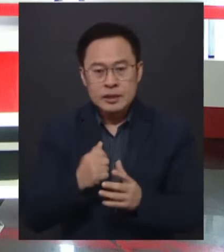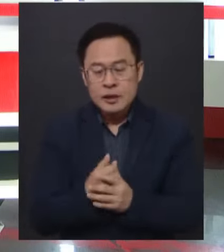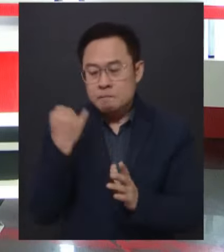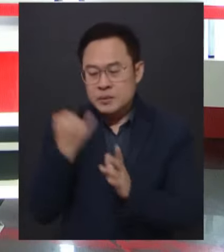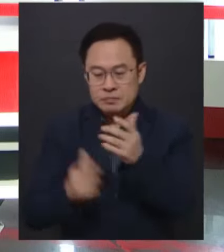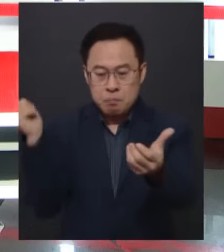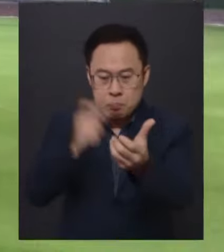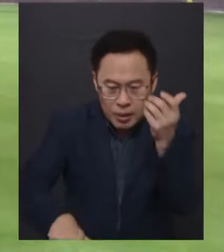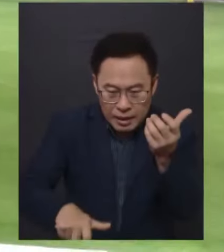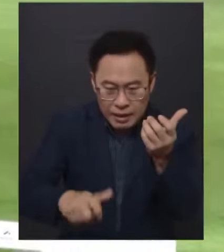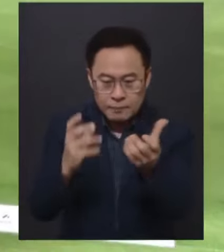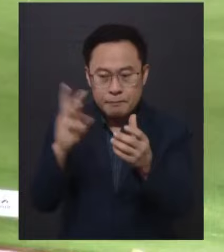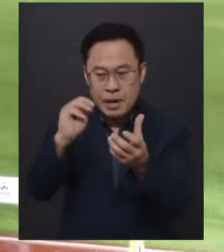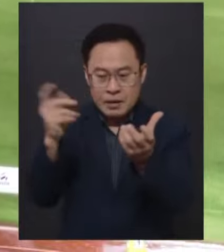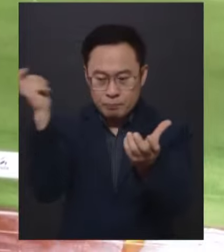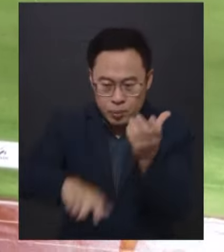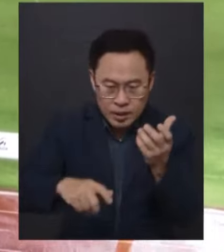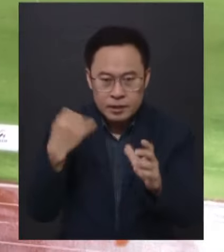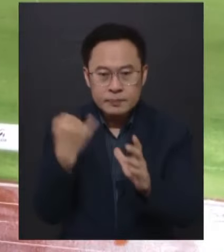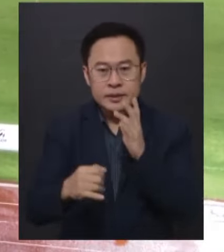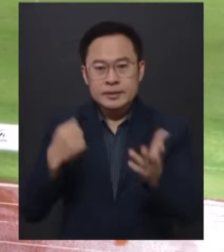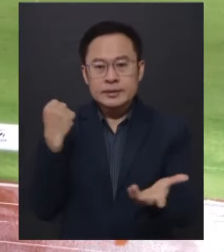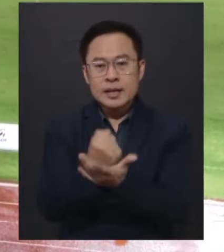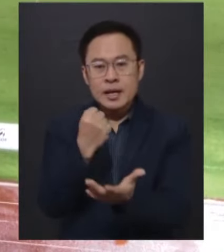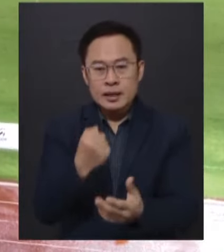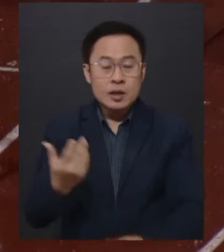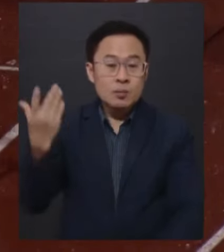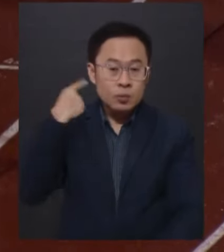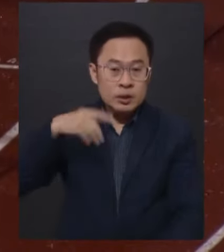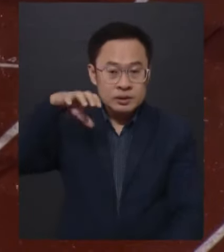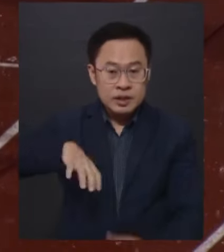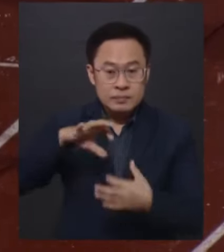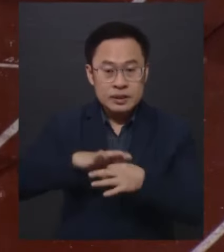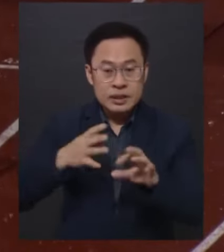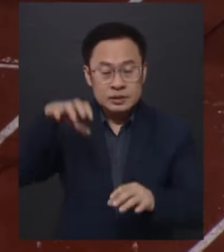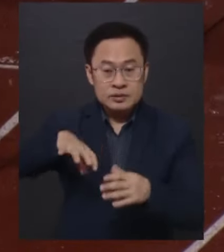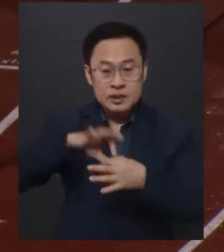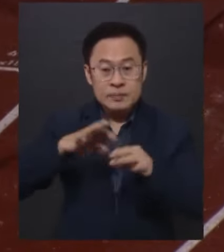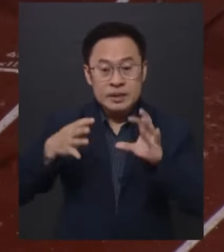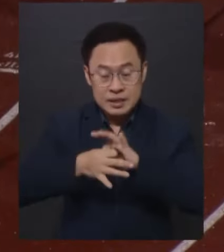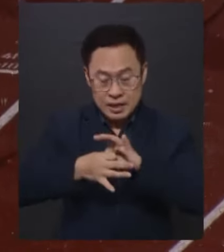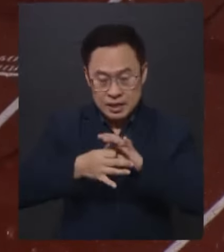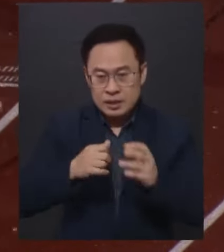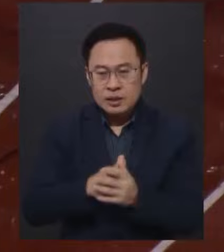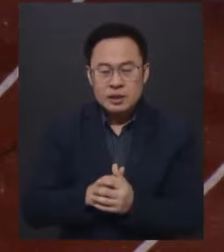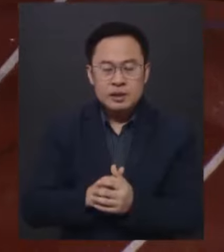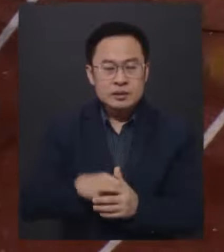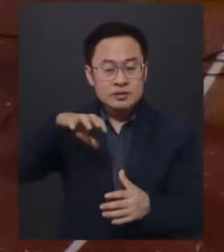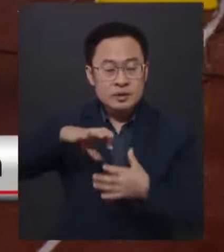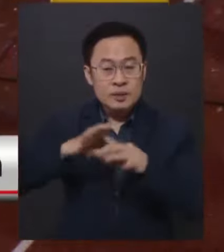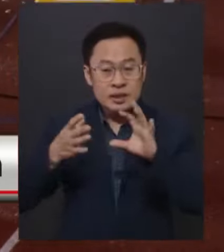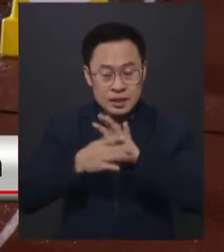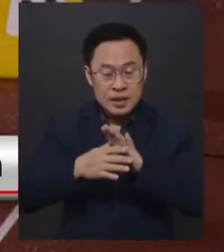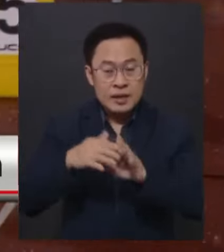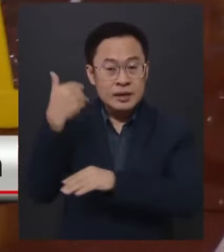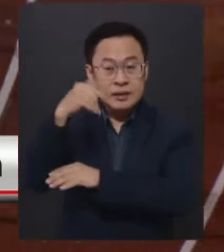พาดครับไปดูเมื่อวานนี้ฮะที่สนามกีฬาศุภชลาศัยนะครับการแข่งขันกรีทารายการวิ่งผลดชิงแชมป์เอเชีย